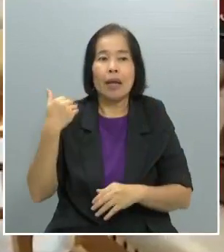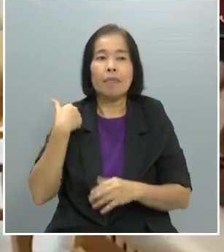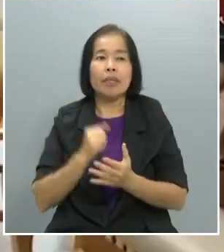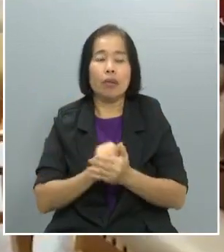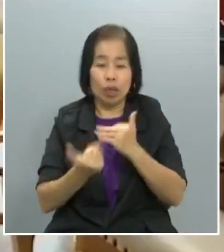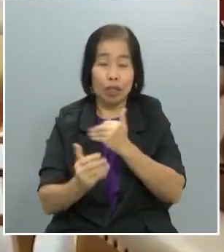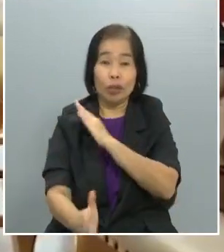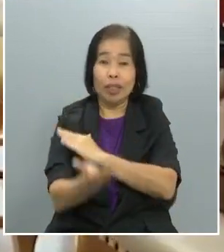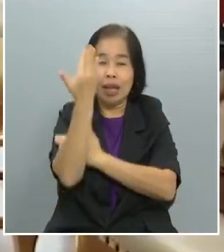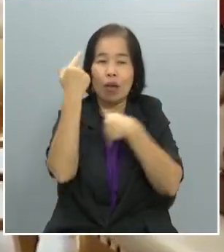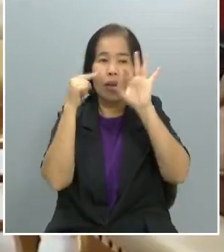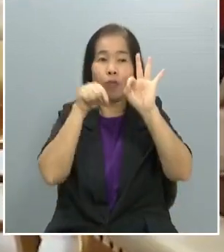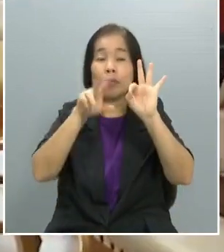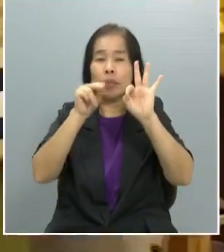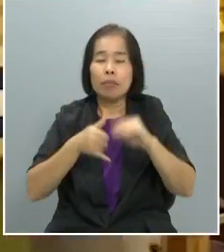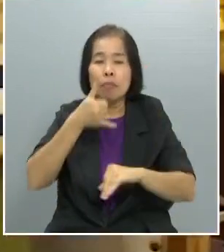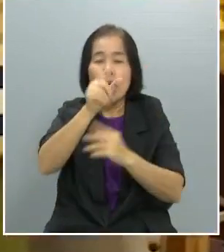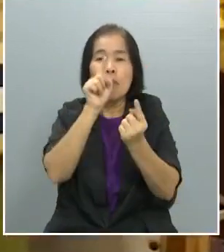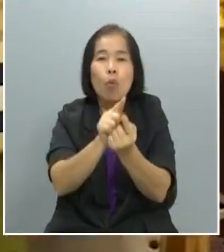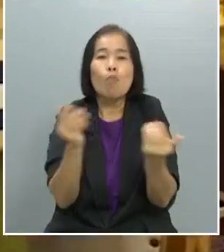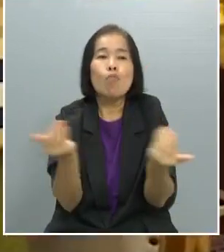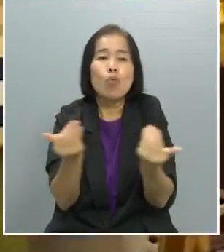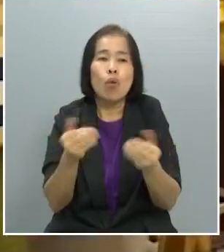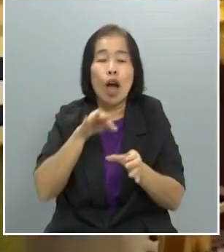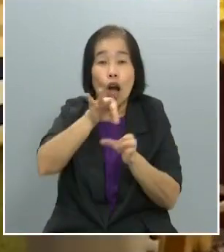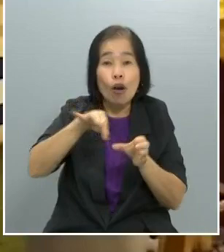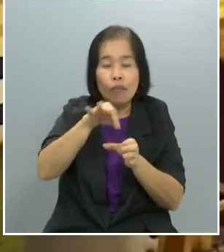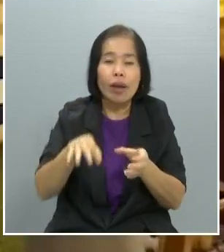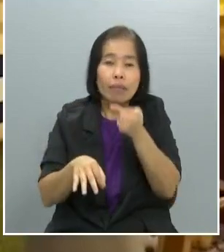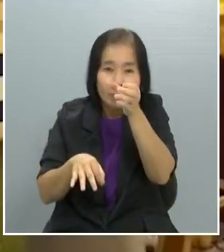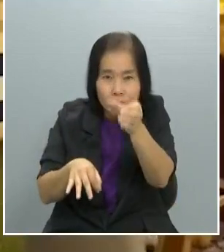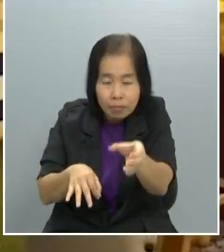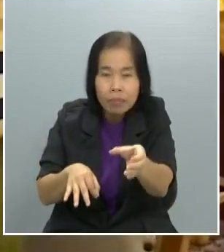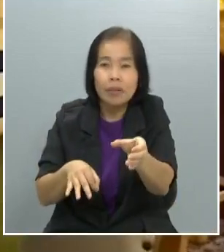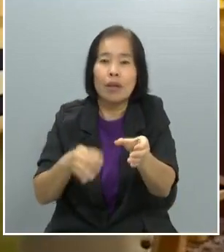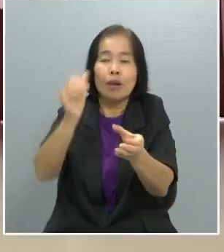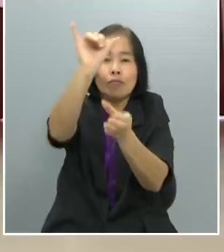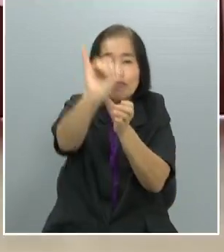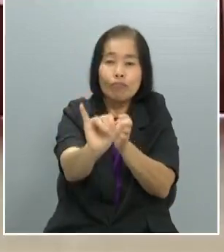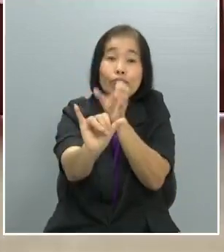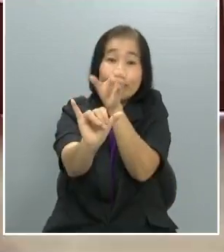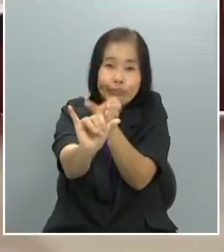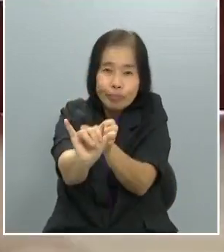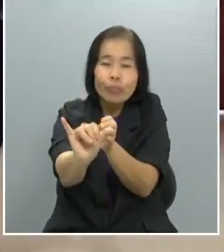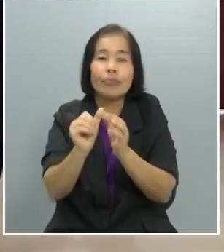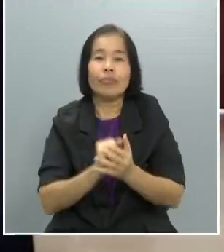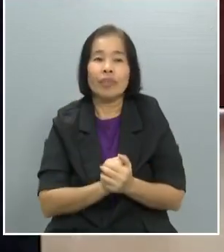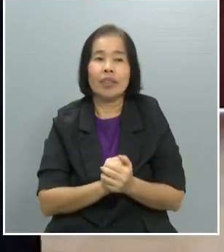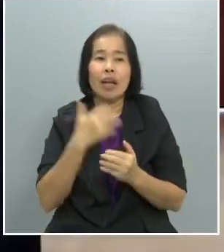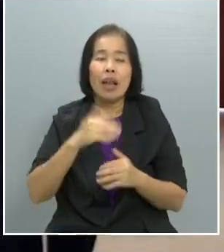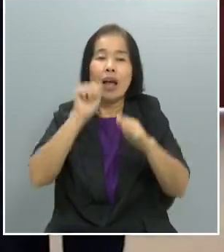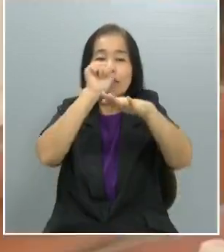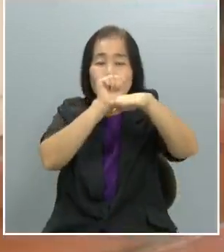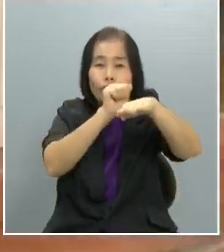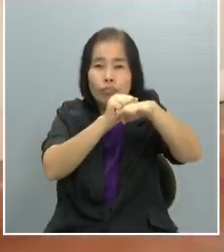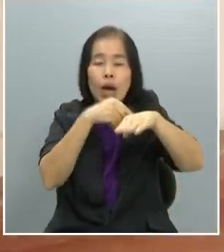คุณแม่มาหาลูกค่ะซื้อกาแฟ1แก้วมาวางหน้าโลงศพให้กับลูกสาวเคาะโลงบอก